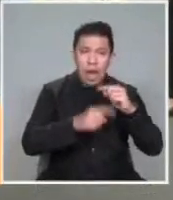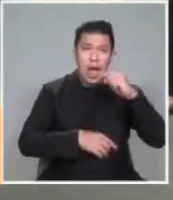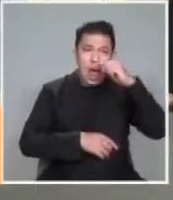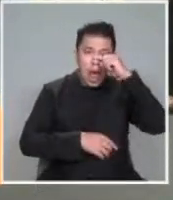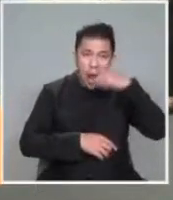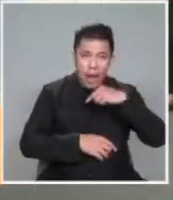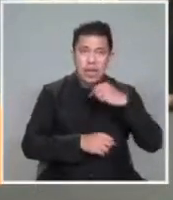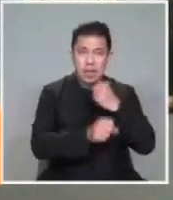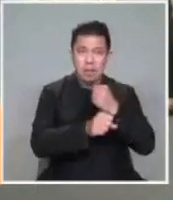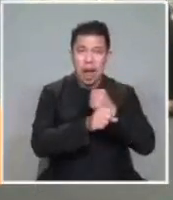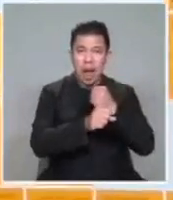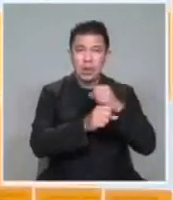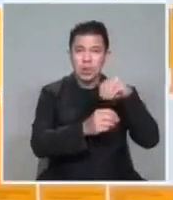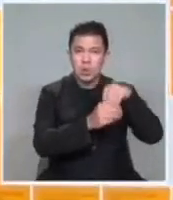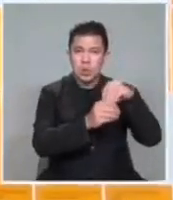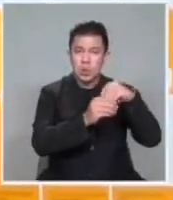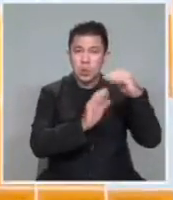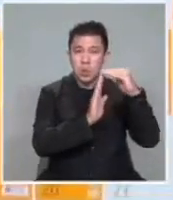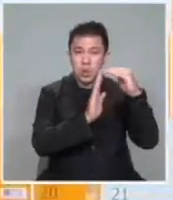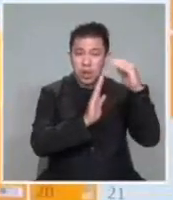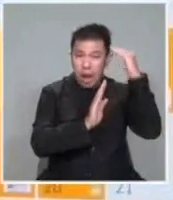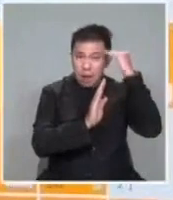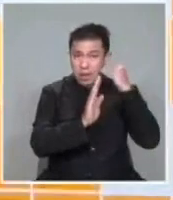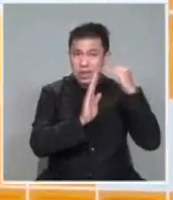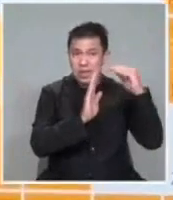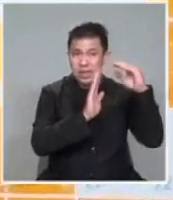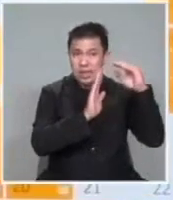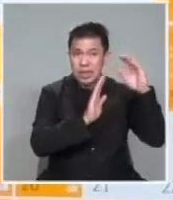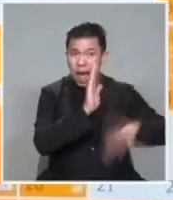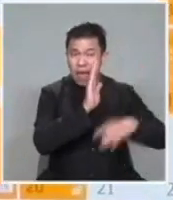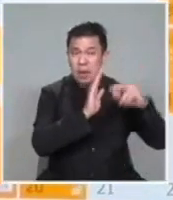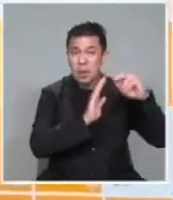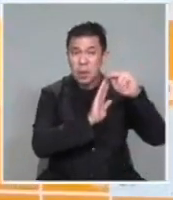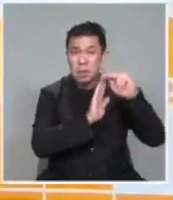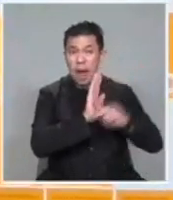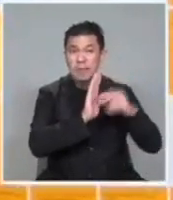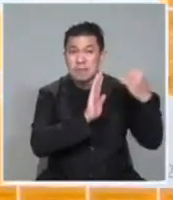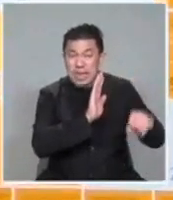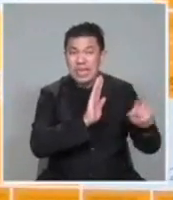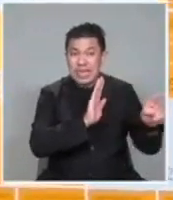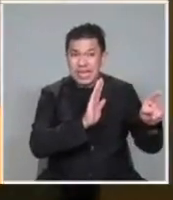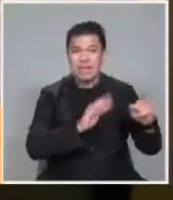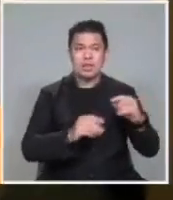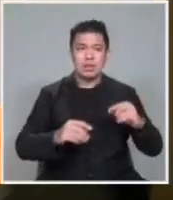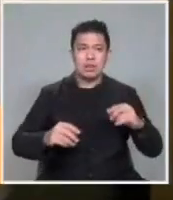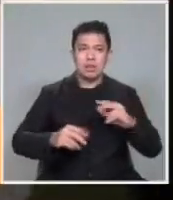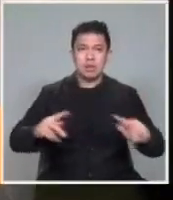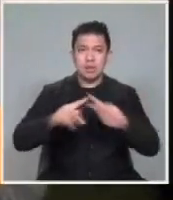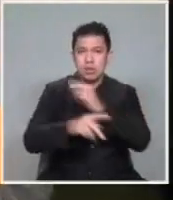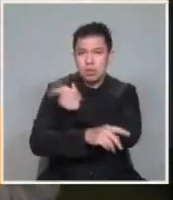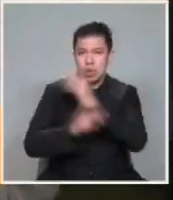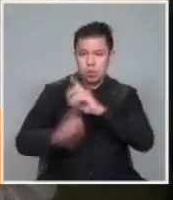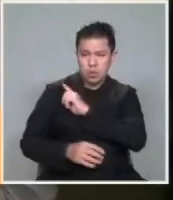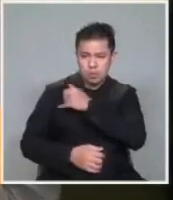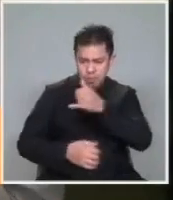ทยผิดกฎหมายในเกาหลีใต้ในที่ประชุมคณะรัฐมนตรีและกระทรวงสาธารณสุขก็ได้มีการส่งเจ้าหน้าที่มาตรวจวัดอุณห